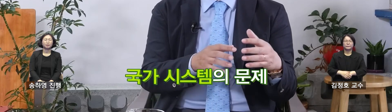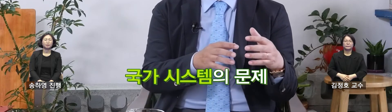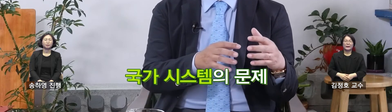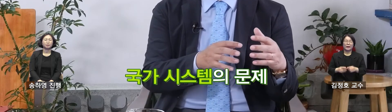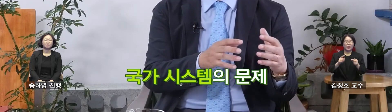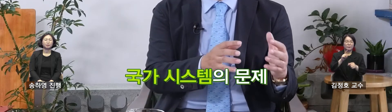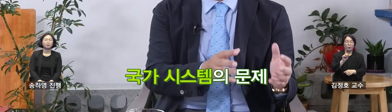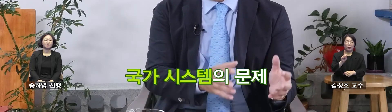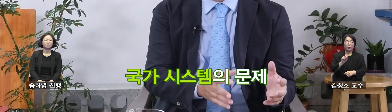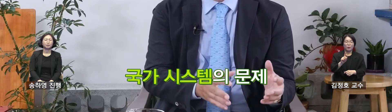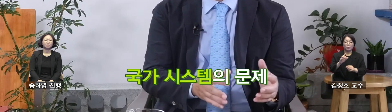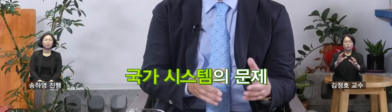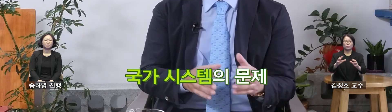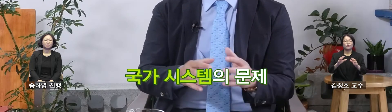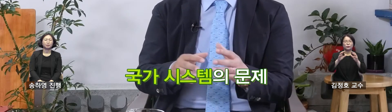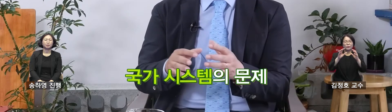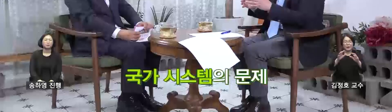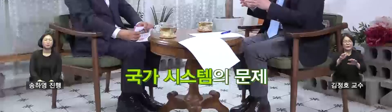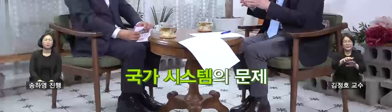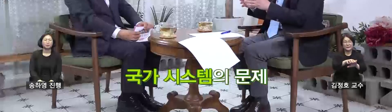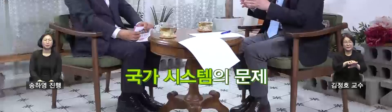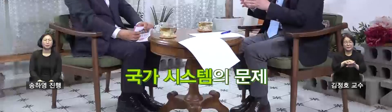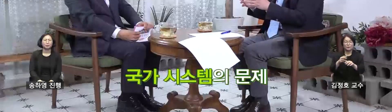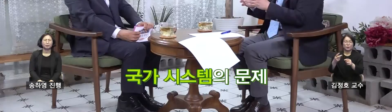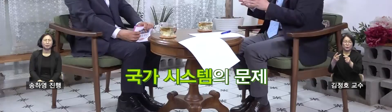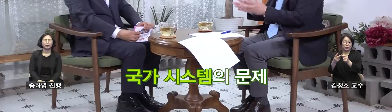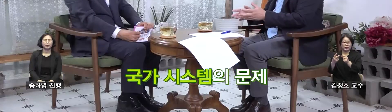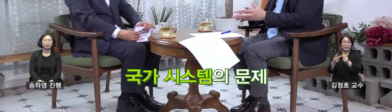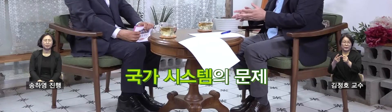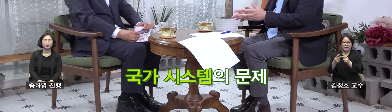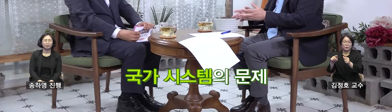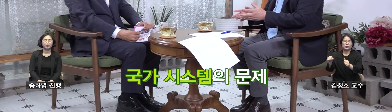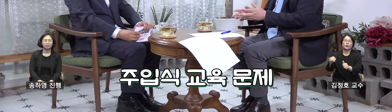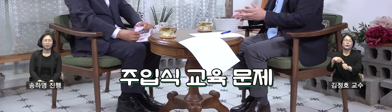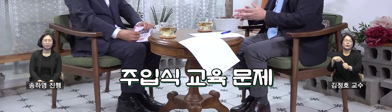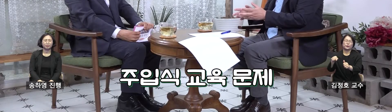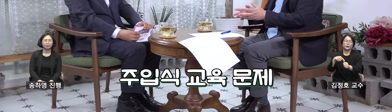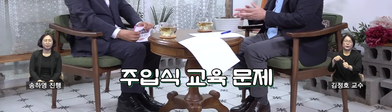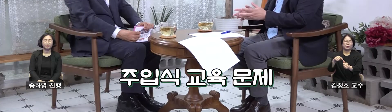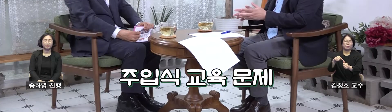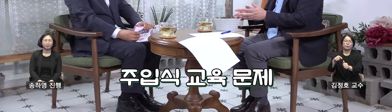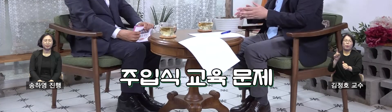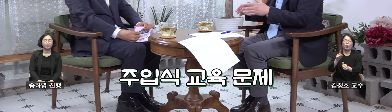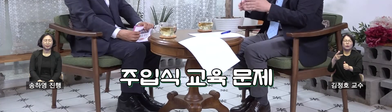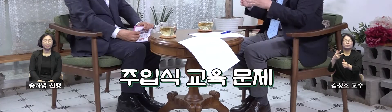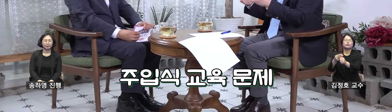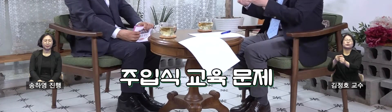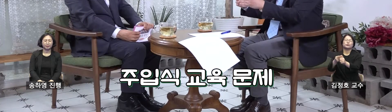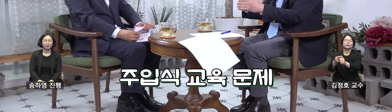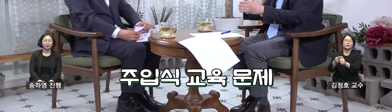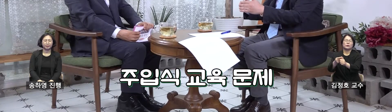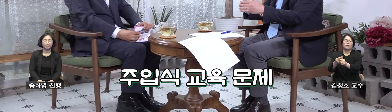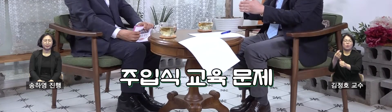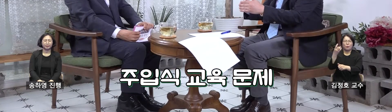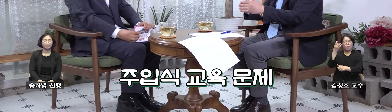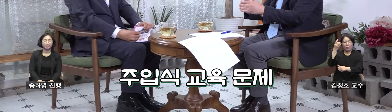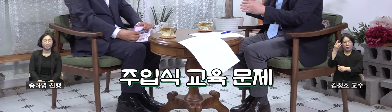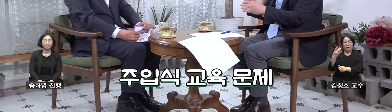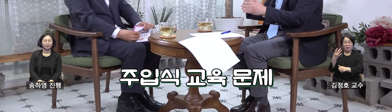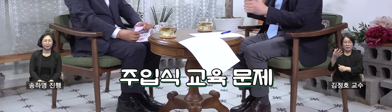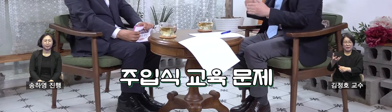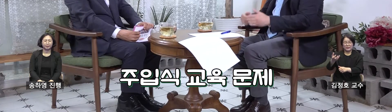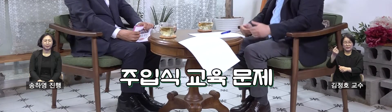하나는 우리 국가 시스템, 또 하나는 우리 교육 자체가 주입식 교육, 기존의 권위를 항상